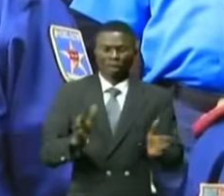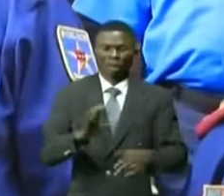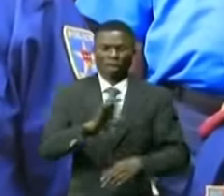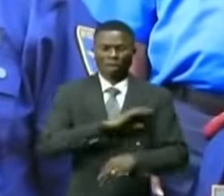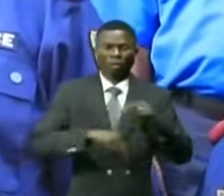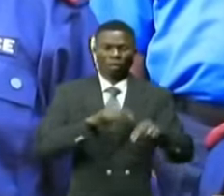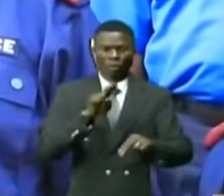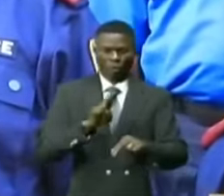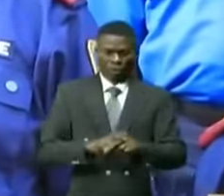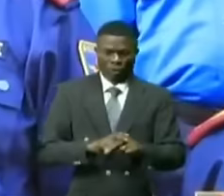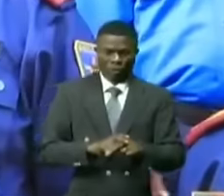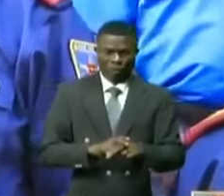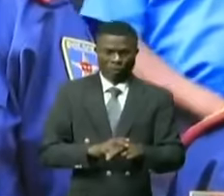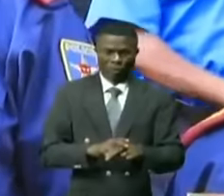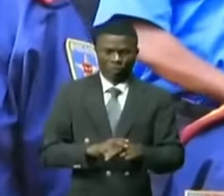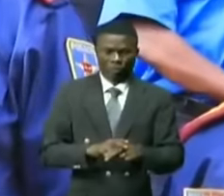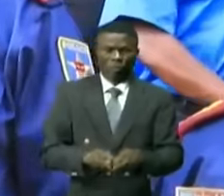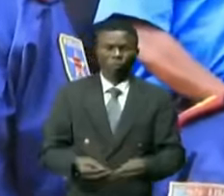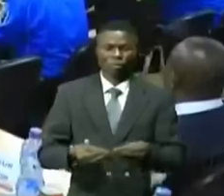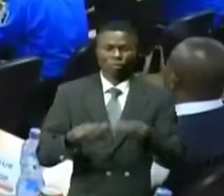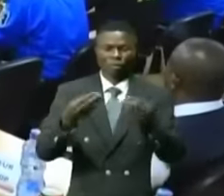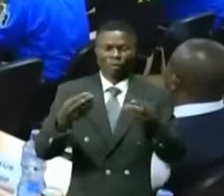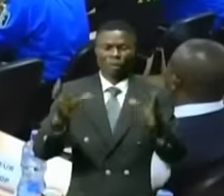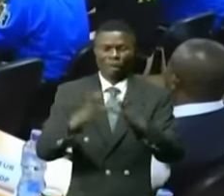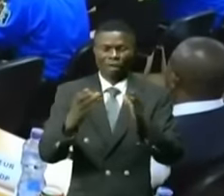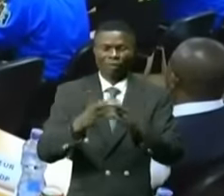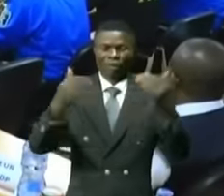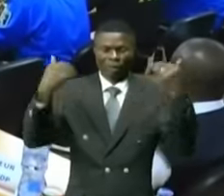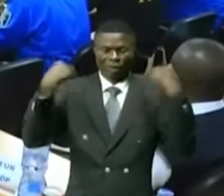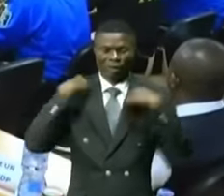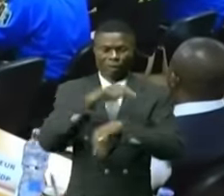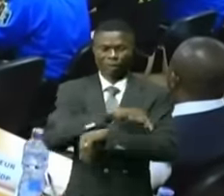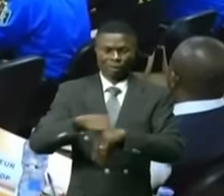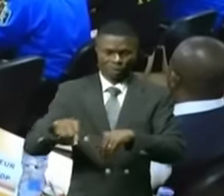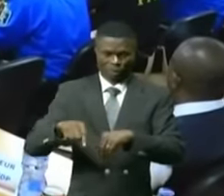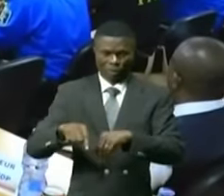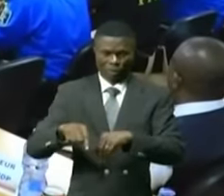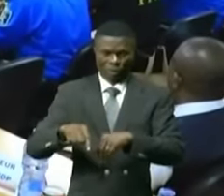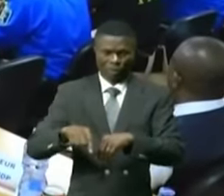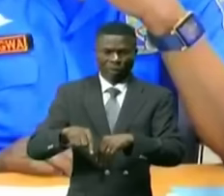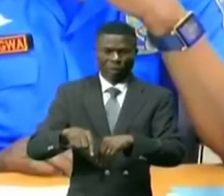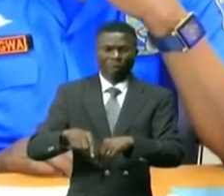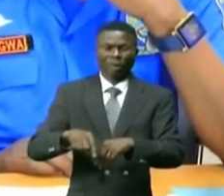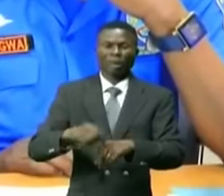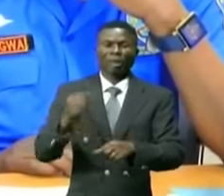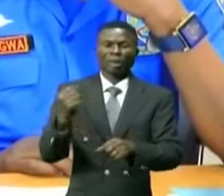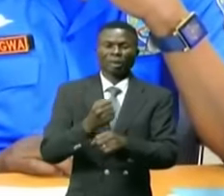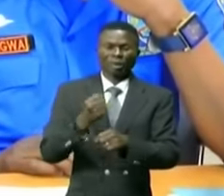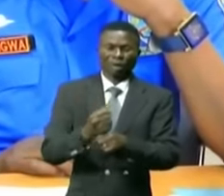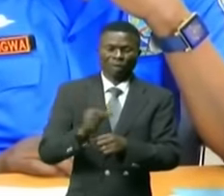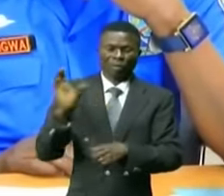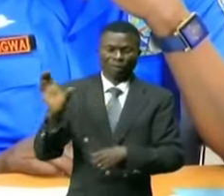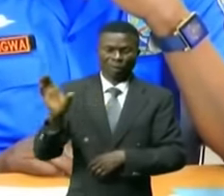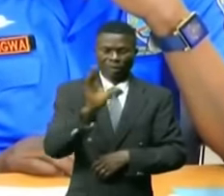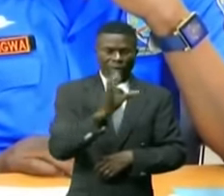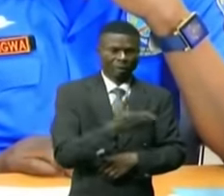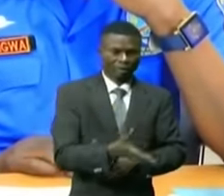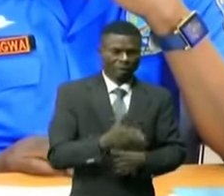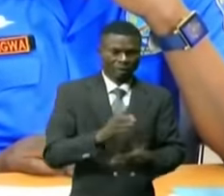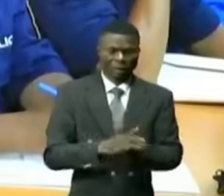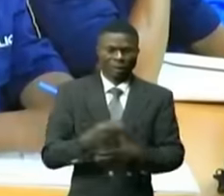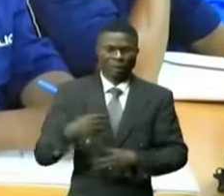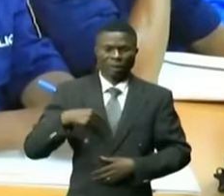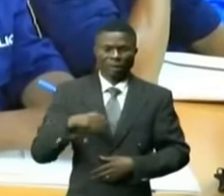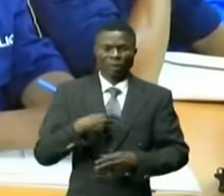s'est réunie aujourd'hui avec tous les chefs d'antenne de l'inspection générale venant travailler en province. Nous avons